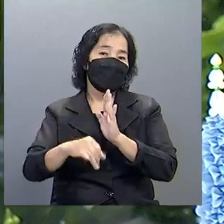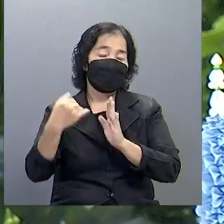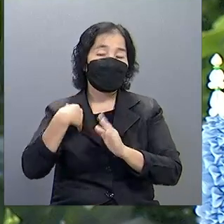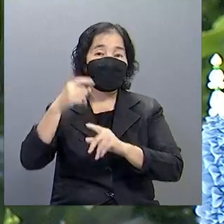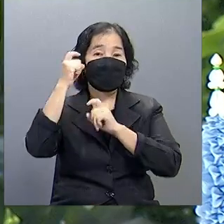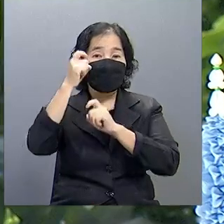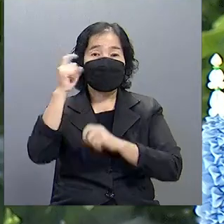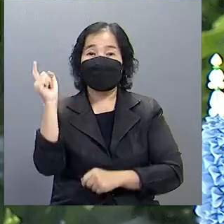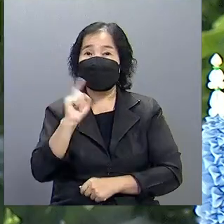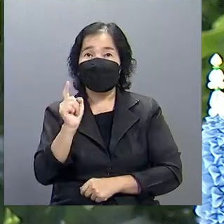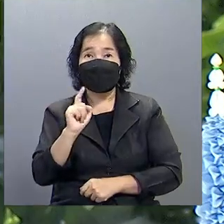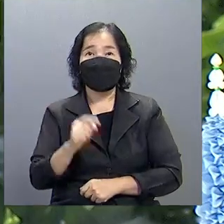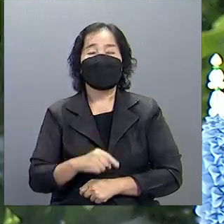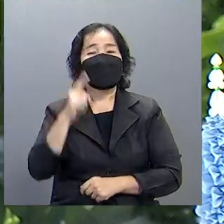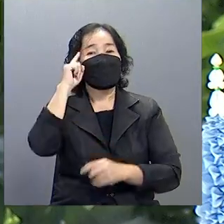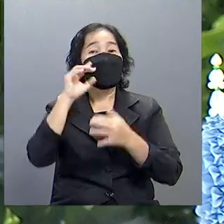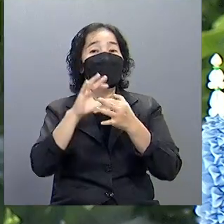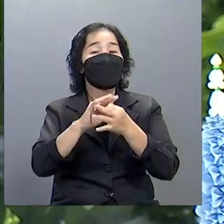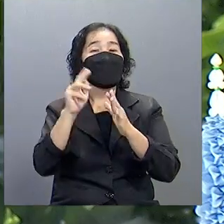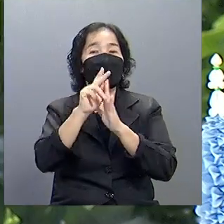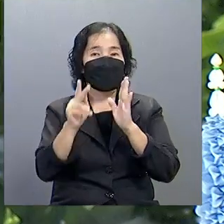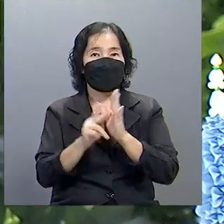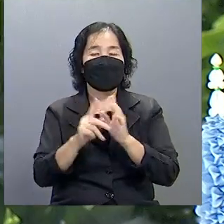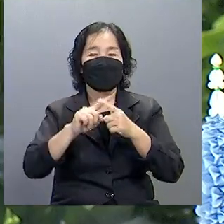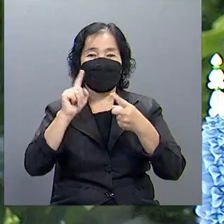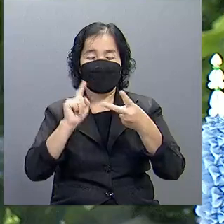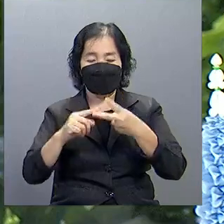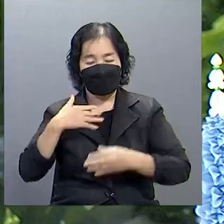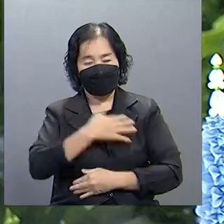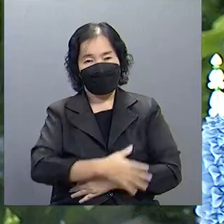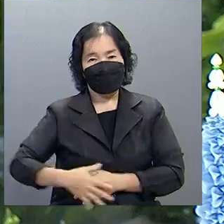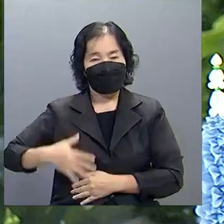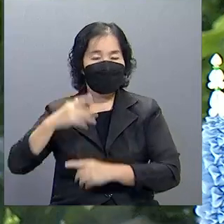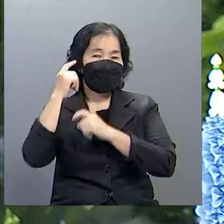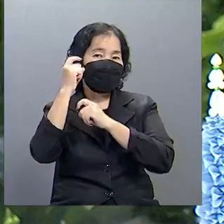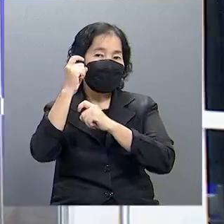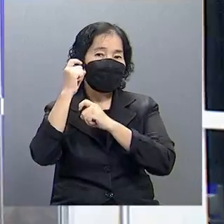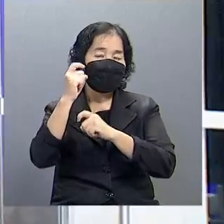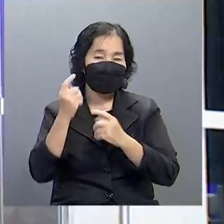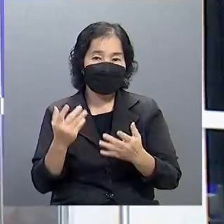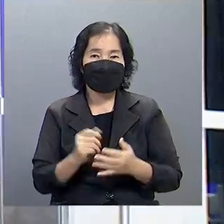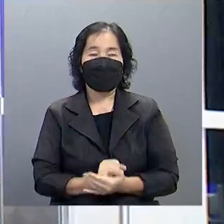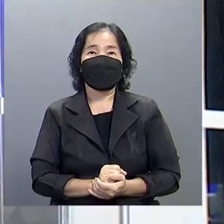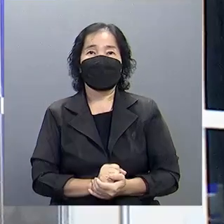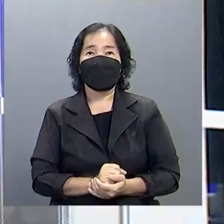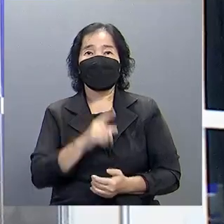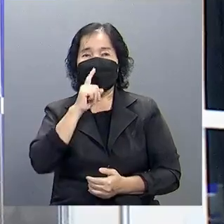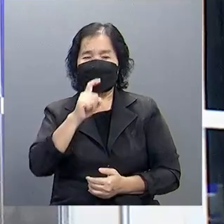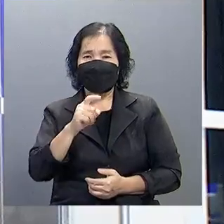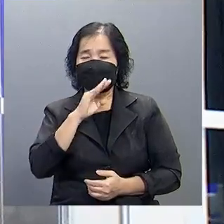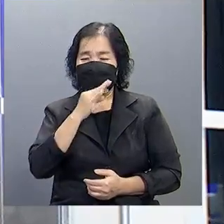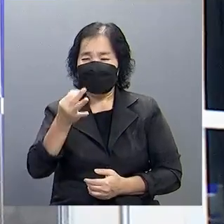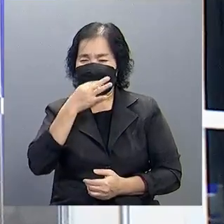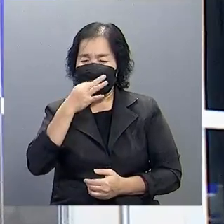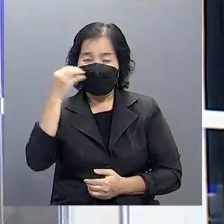กังวลเรื่องกฎหมายเข้าเรื่องของความปลอดภัยผู้ชายมาจากอันนี้เป็นอันตรายมาที่นี้นานแค่ไหนมันถึงจะอันตรายหรือแม้